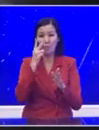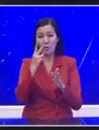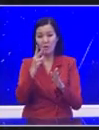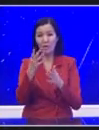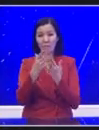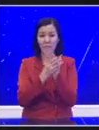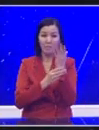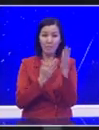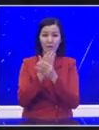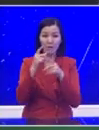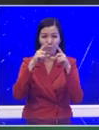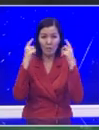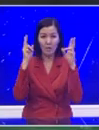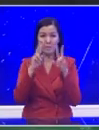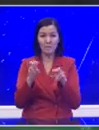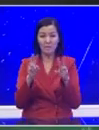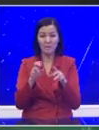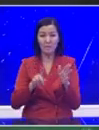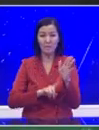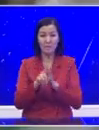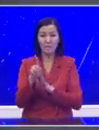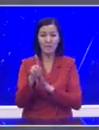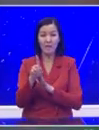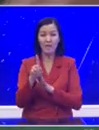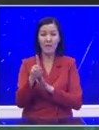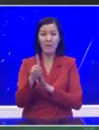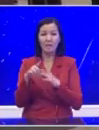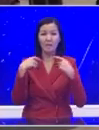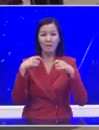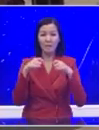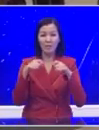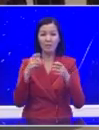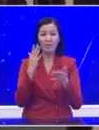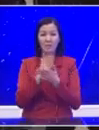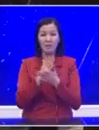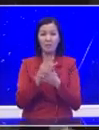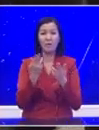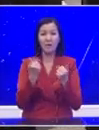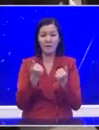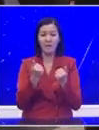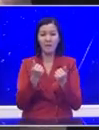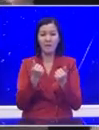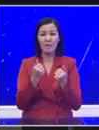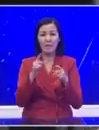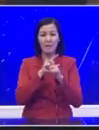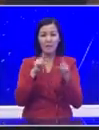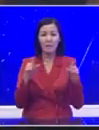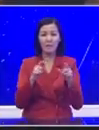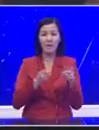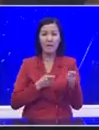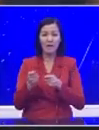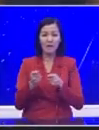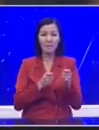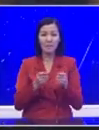қолғабын іздей бастады. Етті, нанды, жемісті жалаң қолмен ұстап саудасын қыздырып тұр бәрі. Әрине араларында мекеме әкімшілігінің